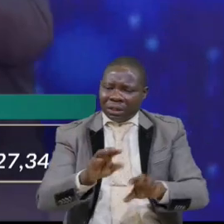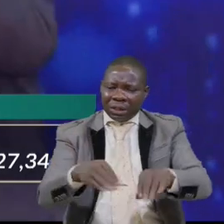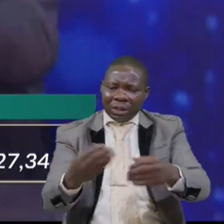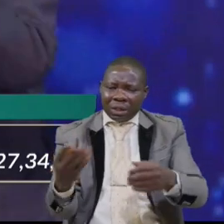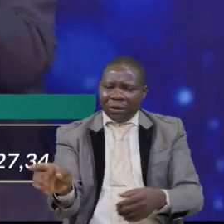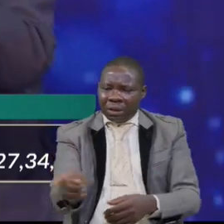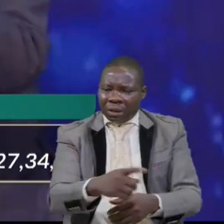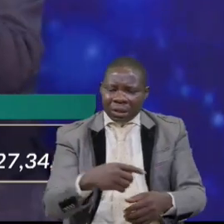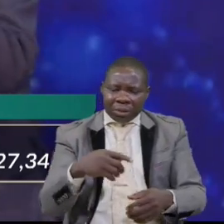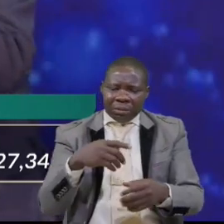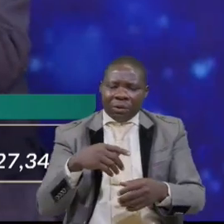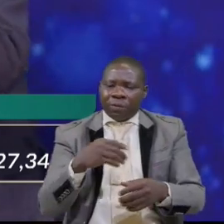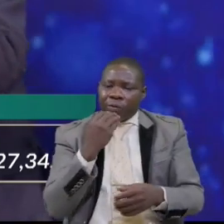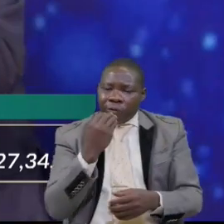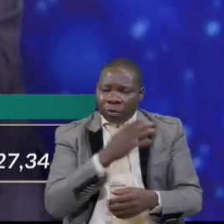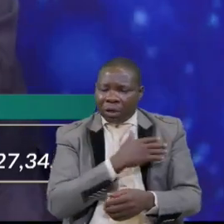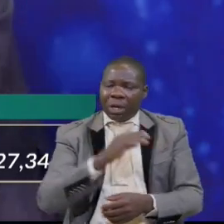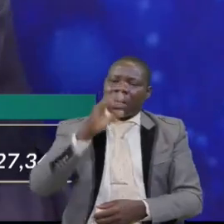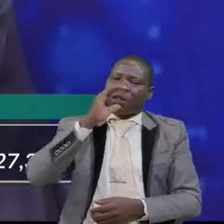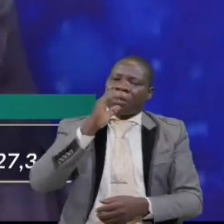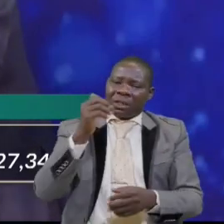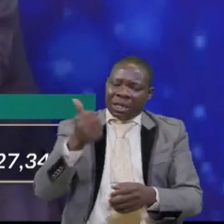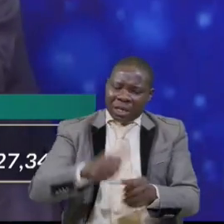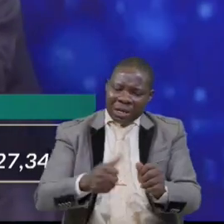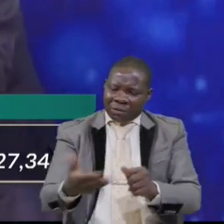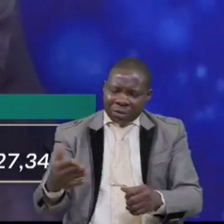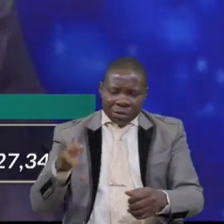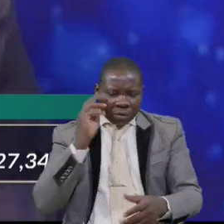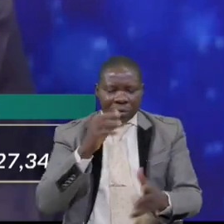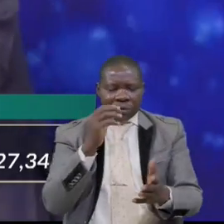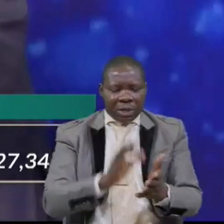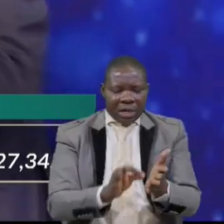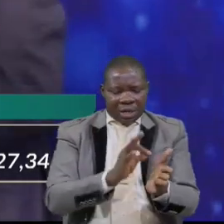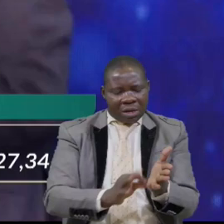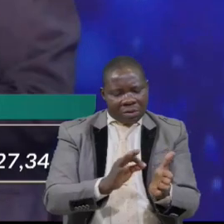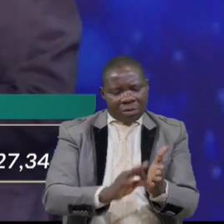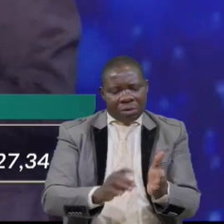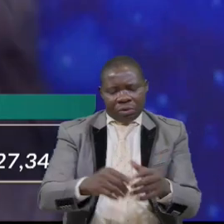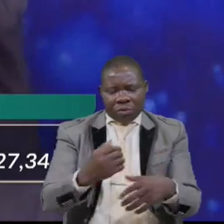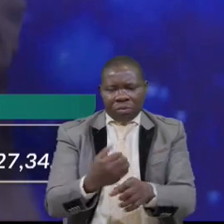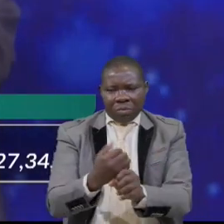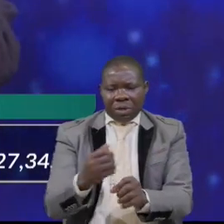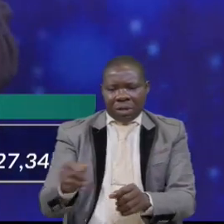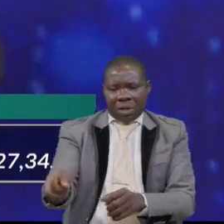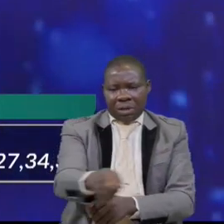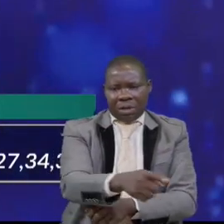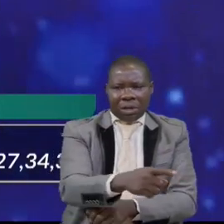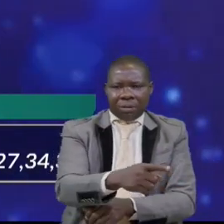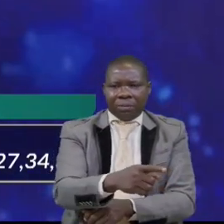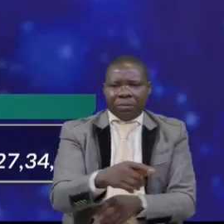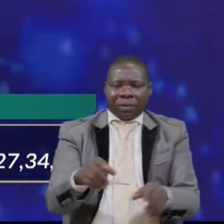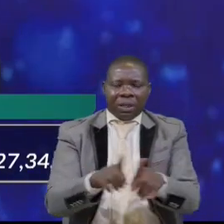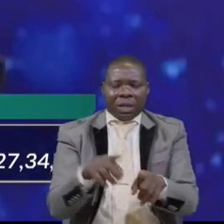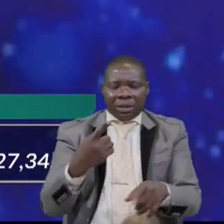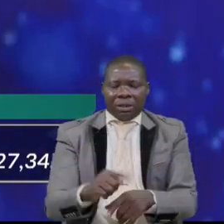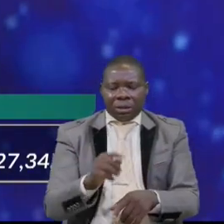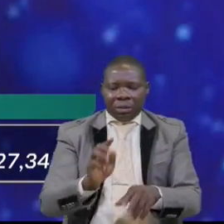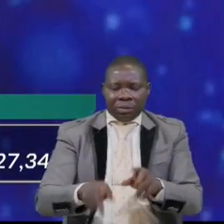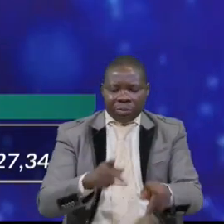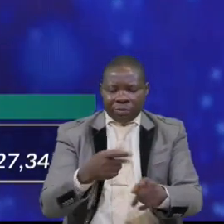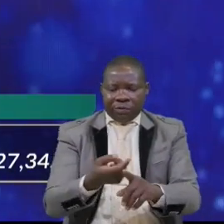ces ces boissons et ses repas tout était calculé pour les amener vé à devenir babylonien mais